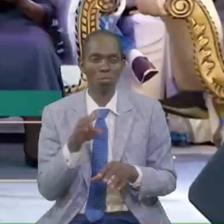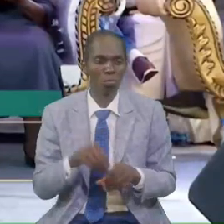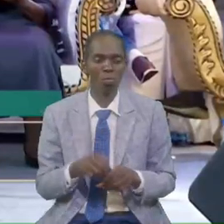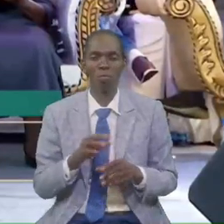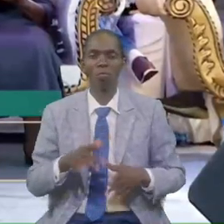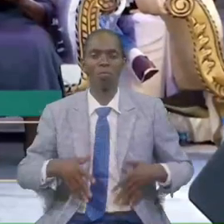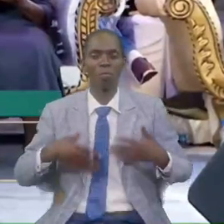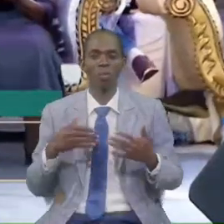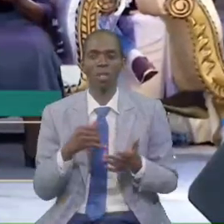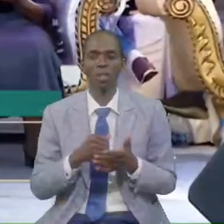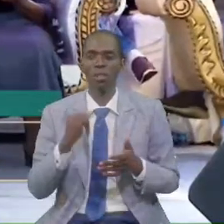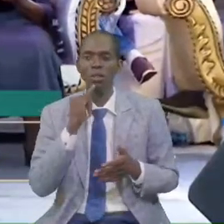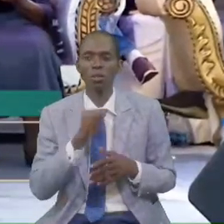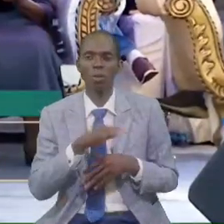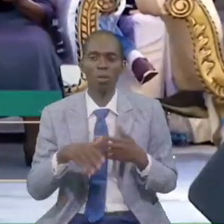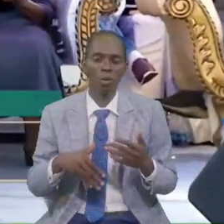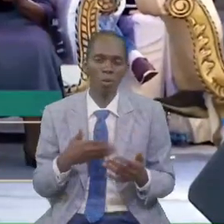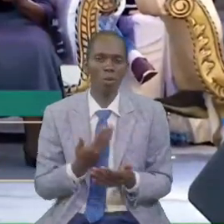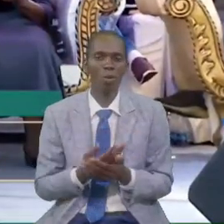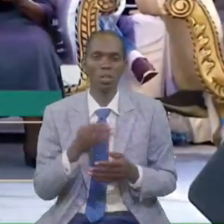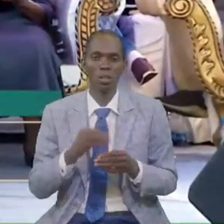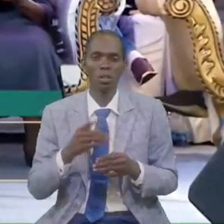Et ça fait partie du processus.